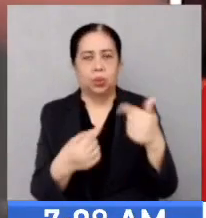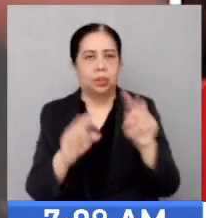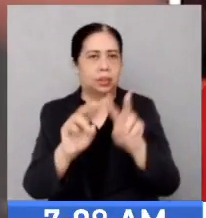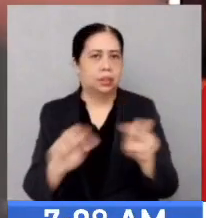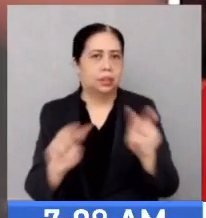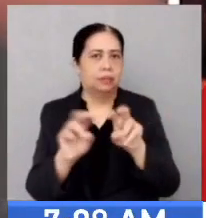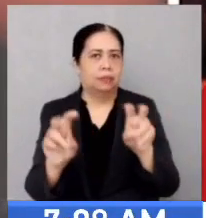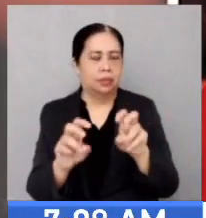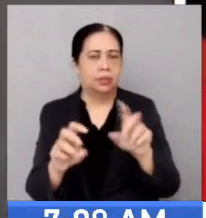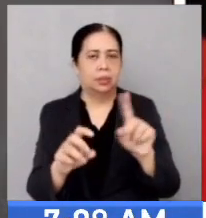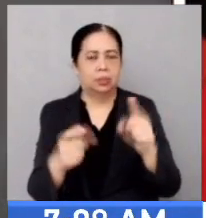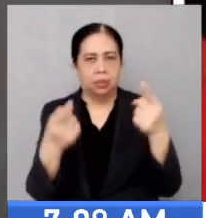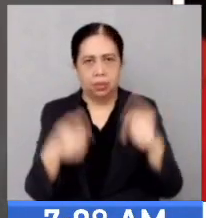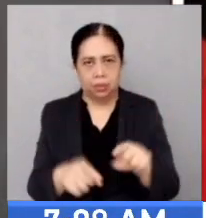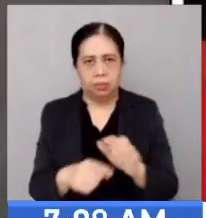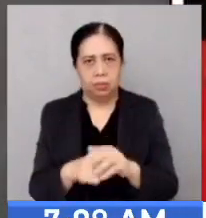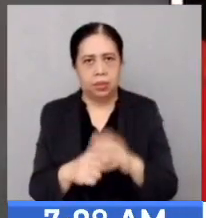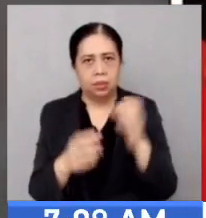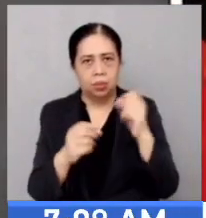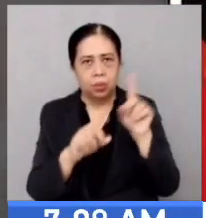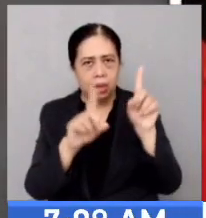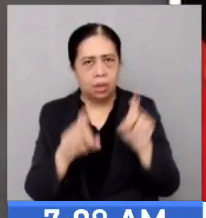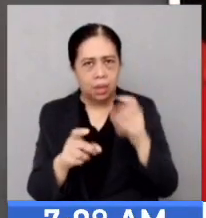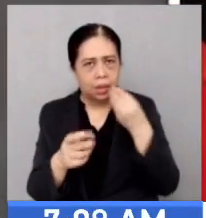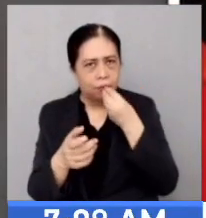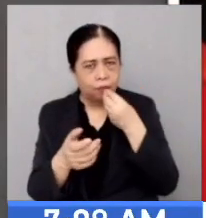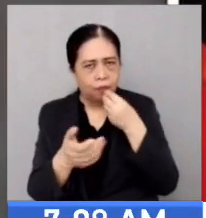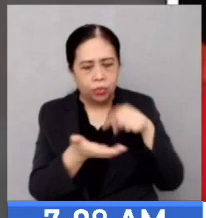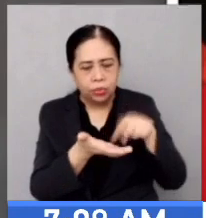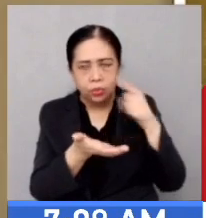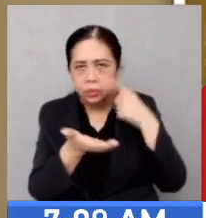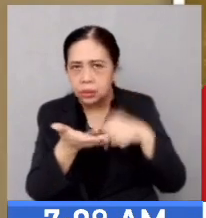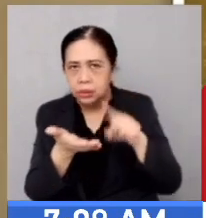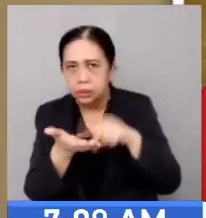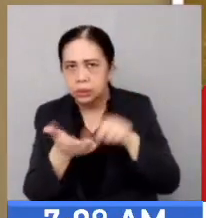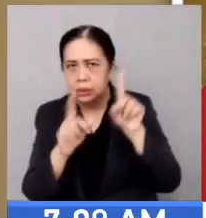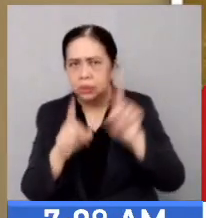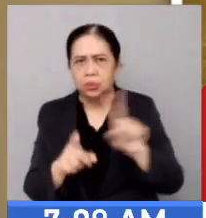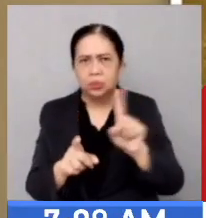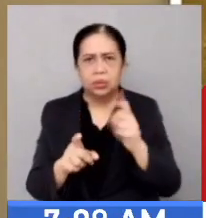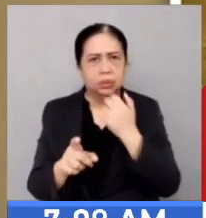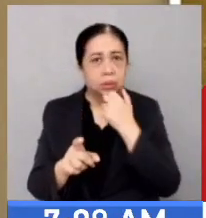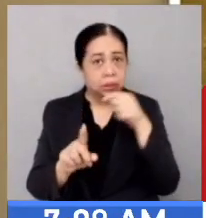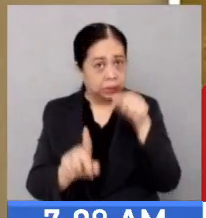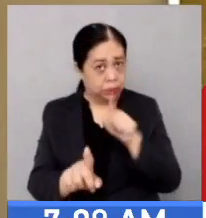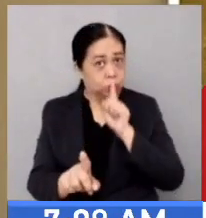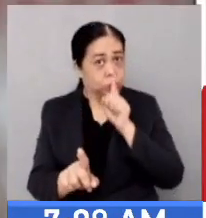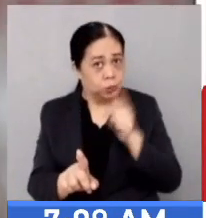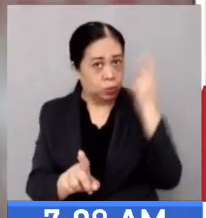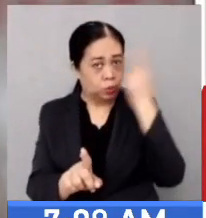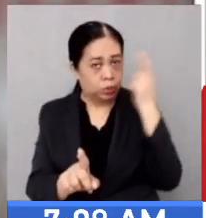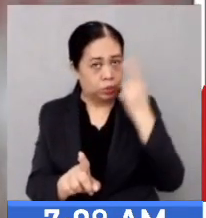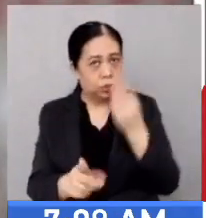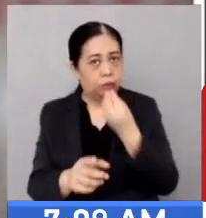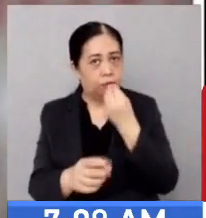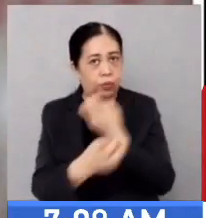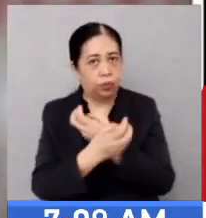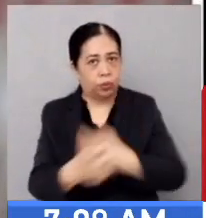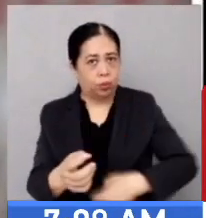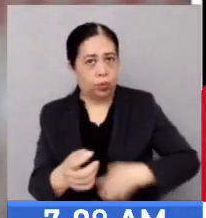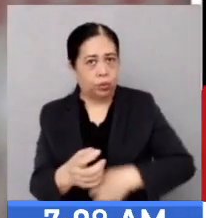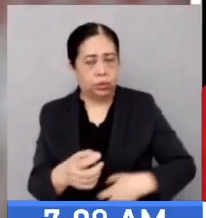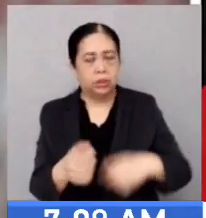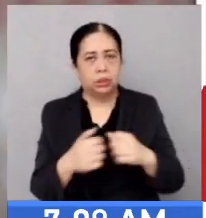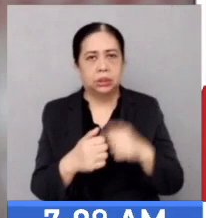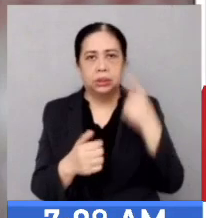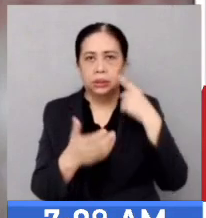insidente. Kumuha na rin ang food sample ng City Health Office para malaman kung ito nga ba ang sanhi ng food poisoning. Susuriin din ng Sanitation